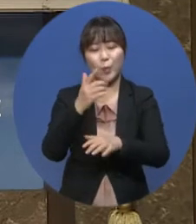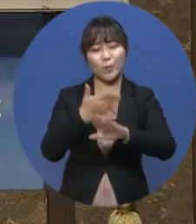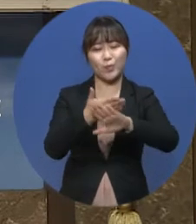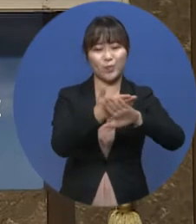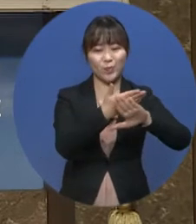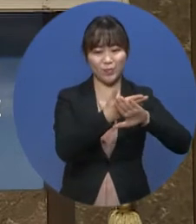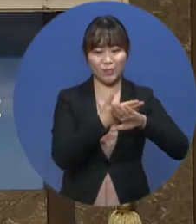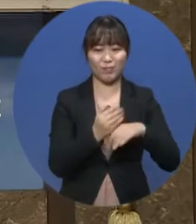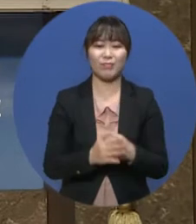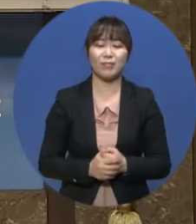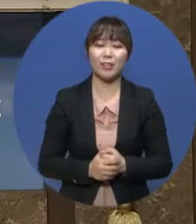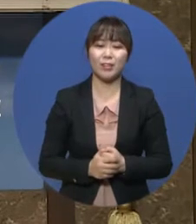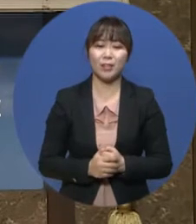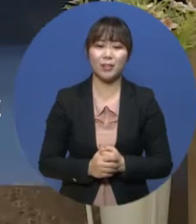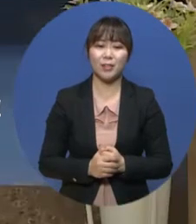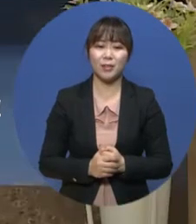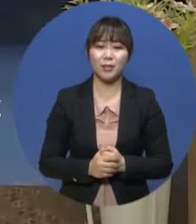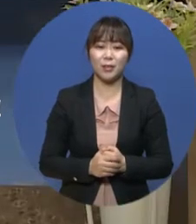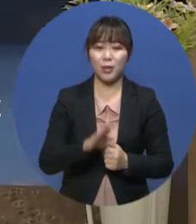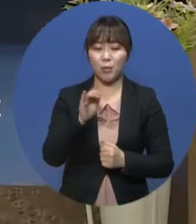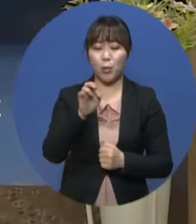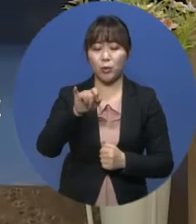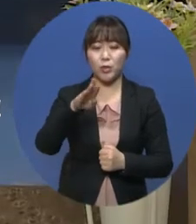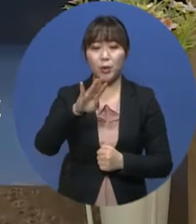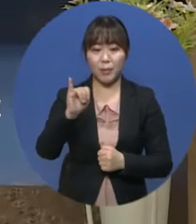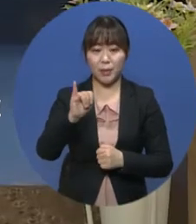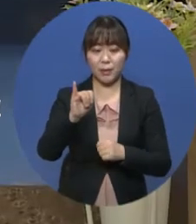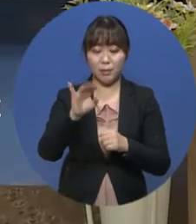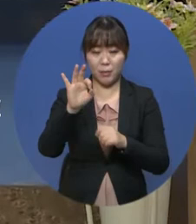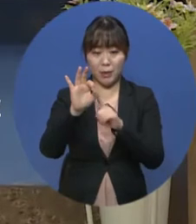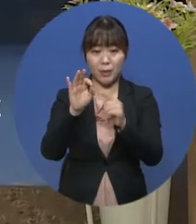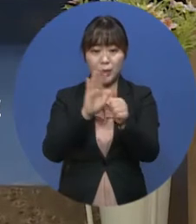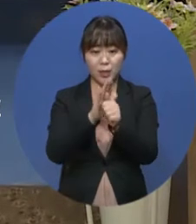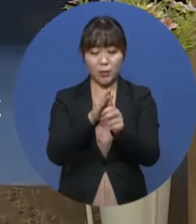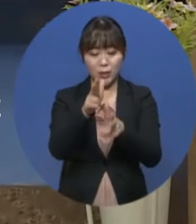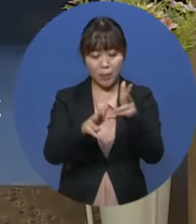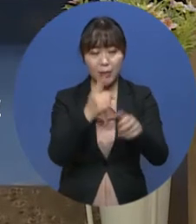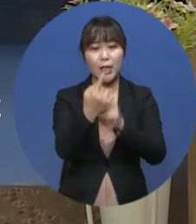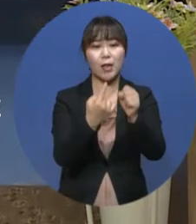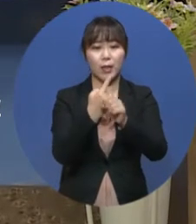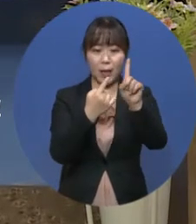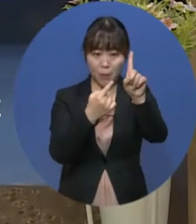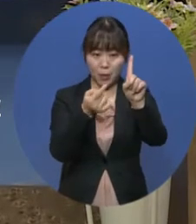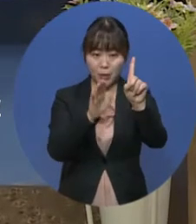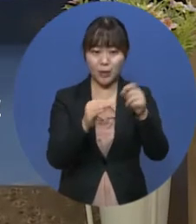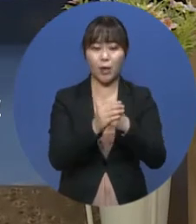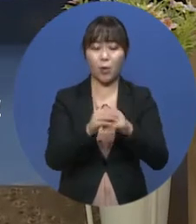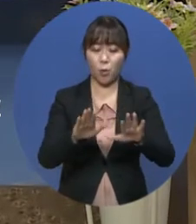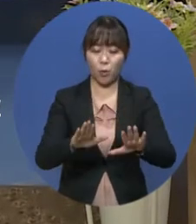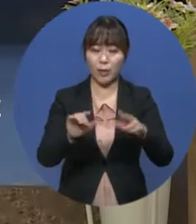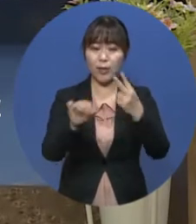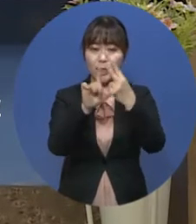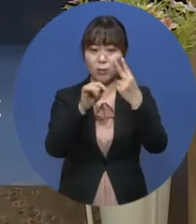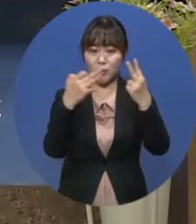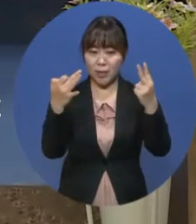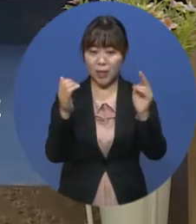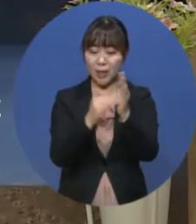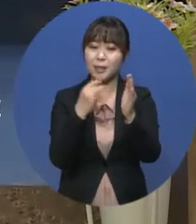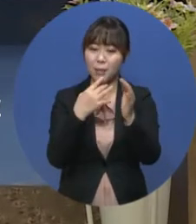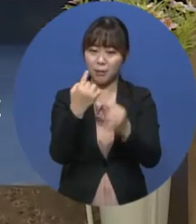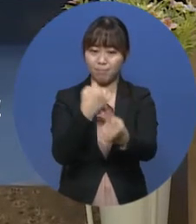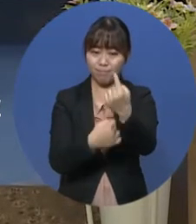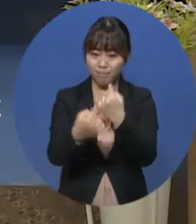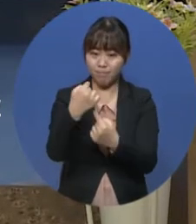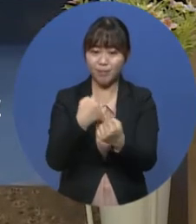순 이제 이 보철의 지원사업 같은 경우는 1년에 한번 이루어지는데 올해 2월 14일 까지만